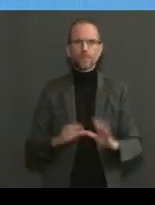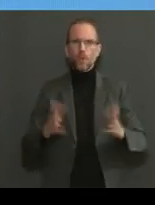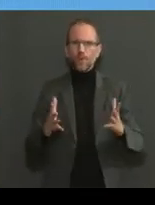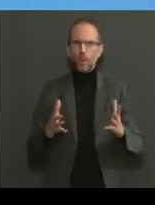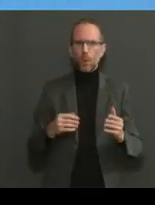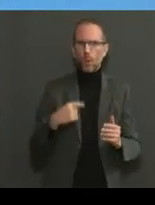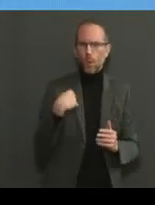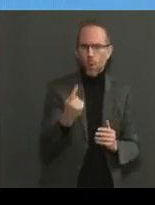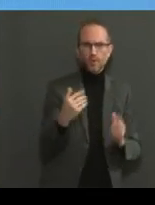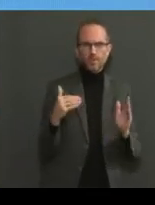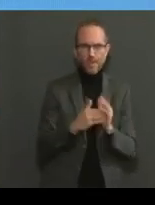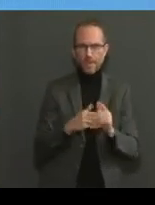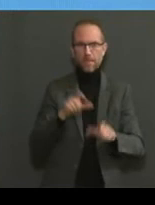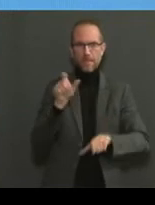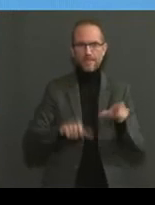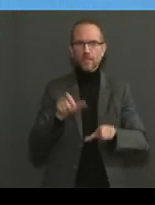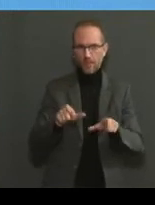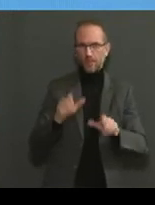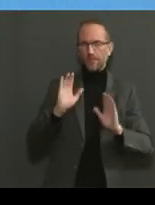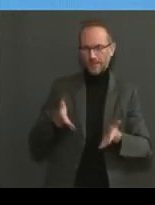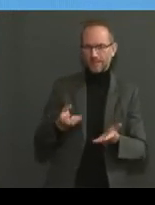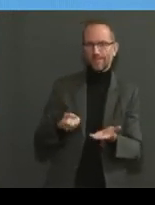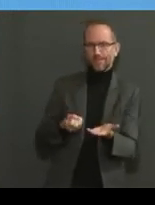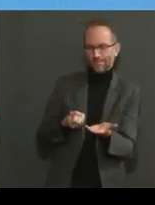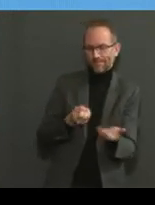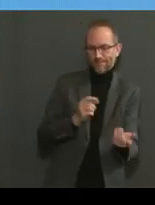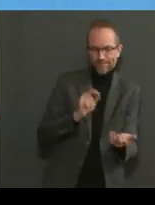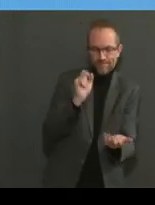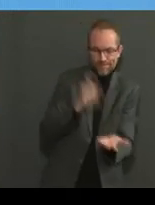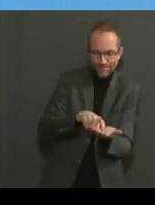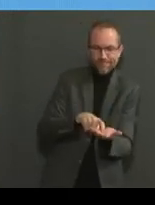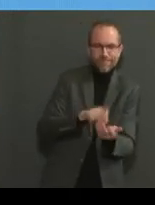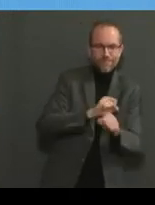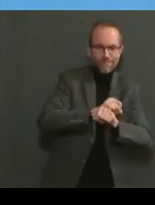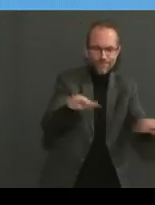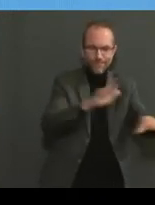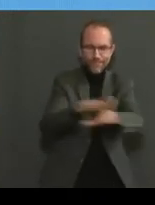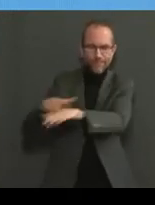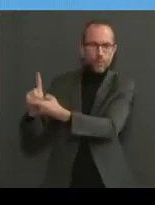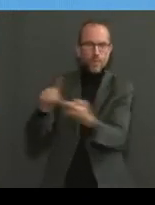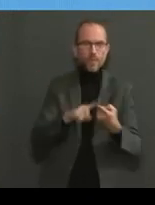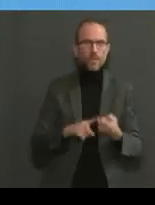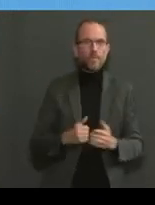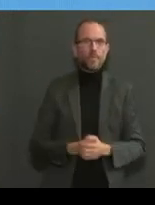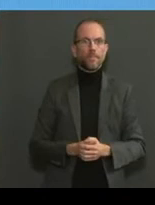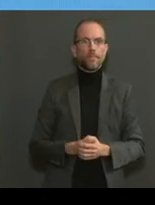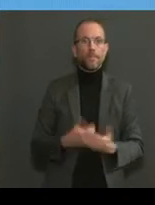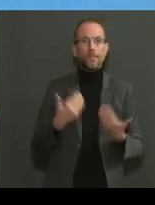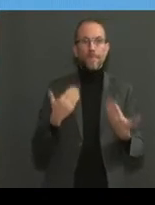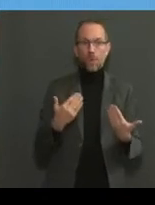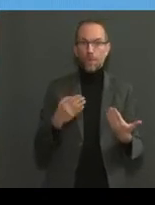20 novembre, tous les Belges qui doivent se faire tester reçoivent un SMS pour relier le code